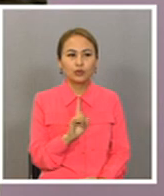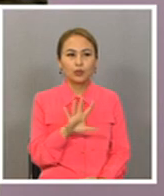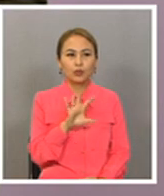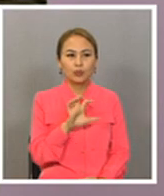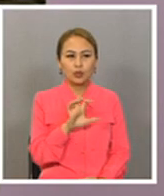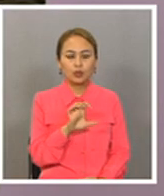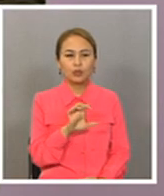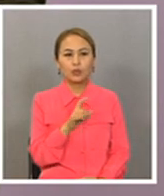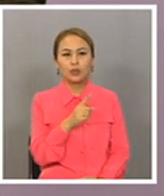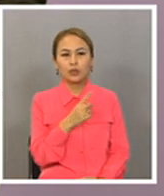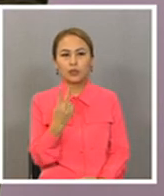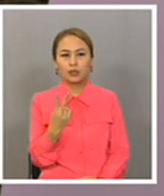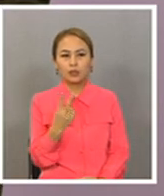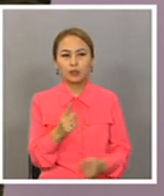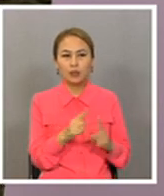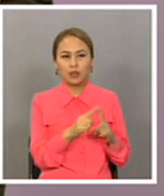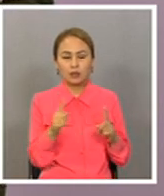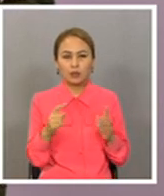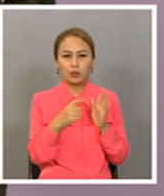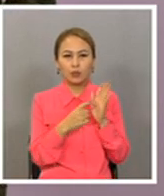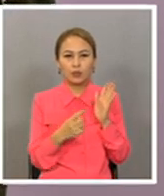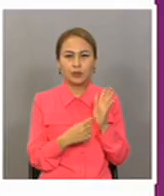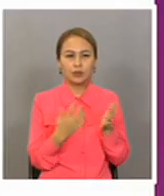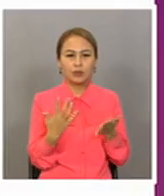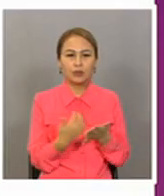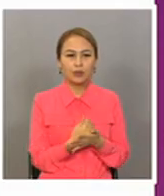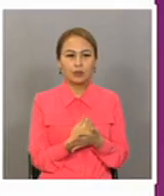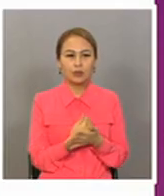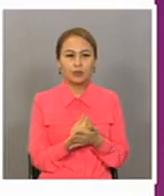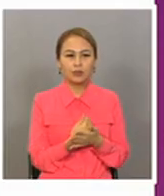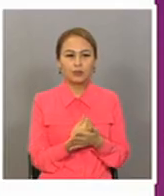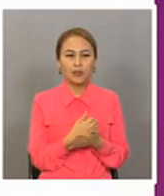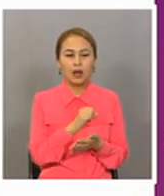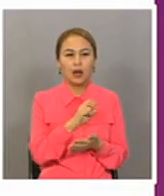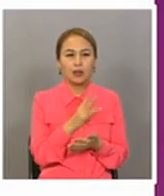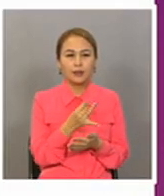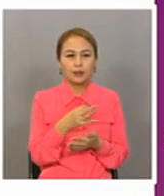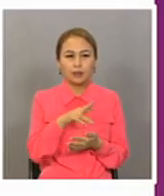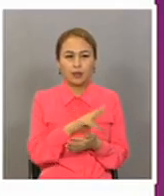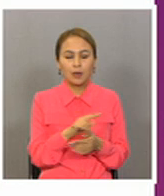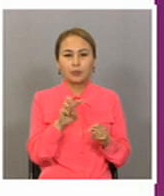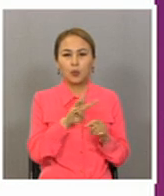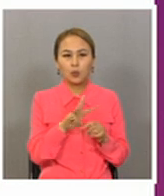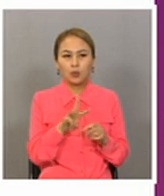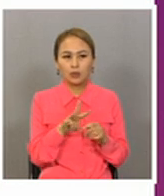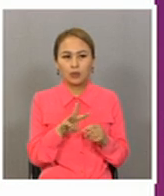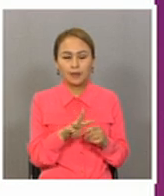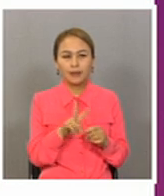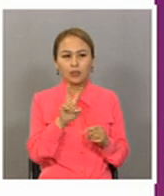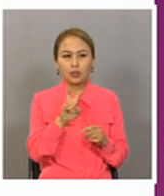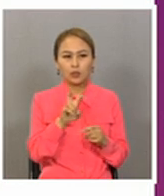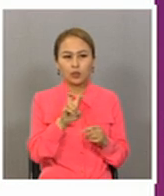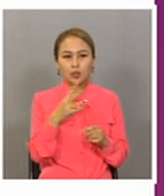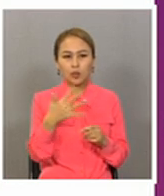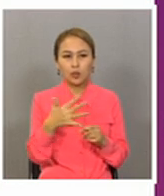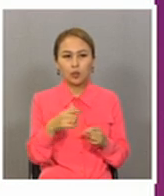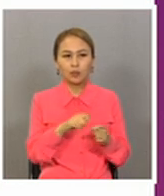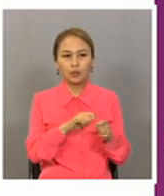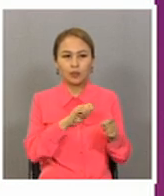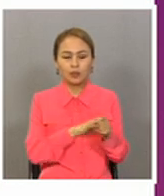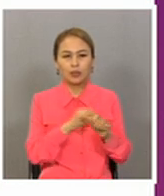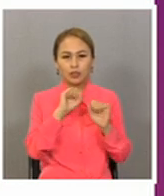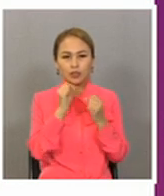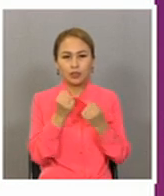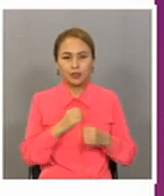бен 2-нің бөліндісін табамыз. Әлия минутына 250 метр